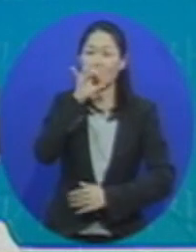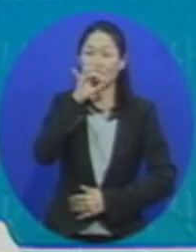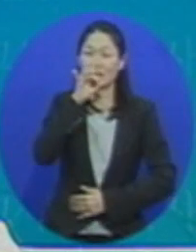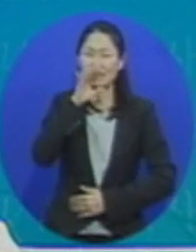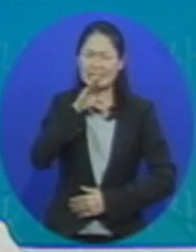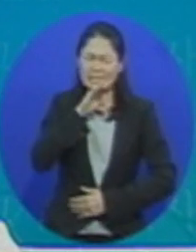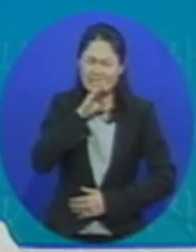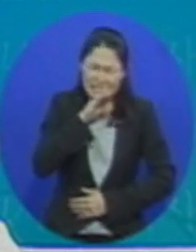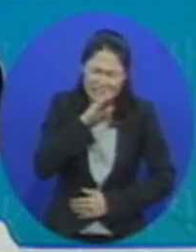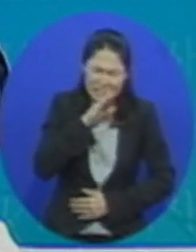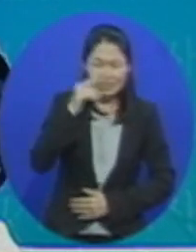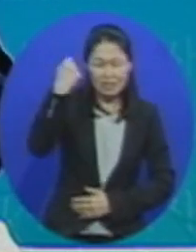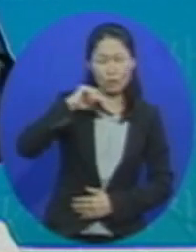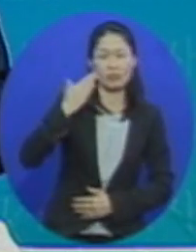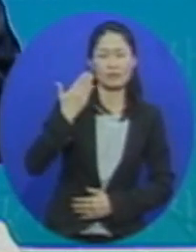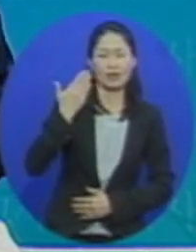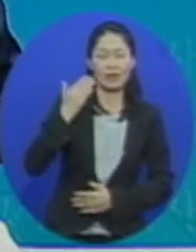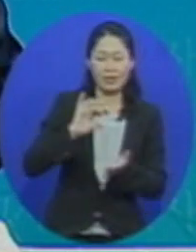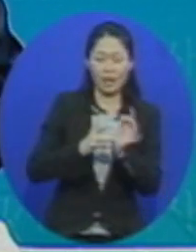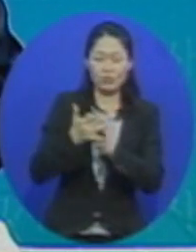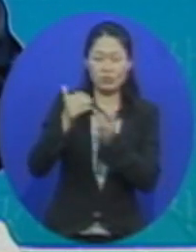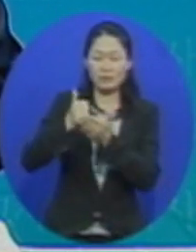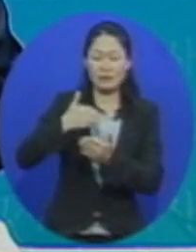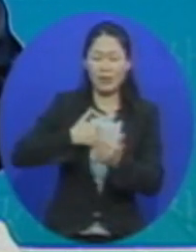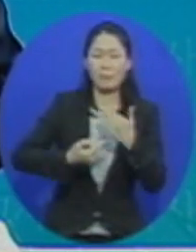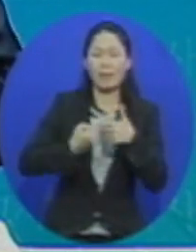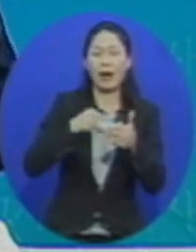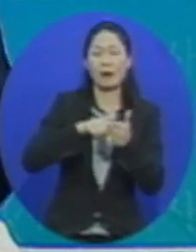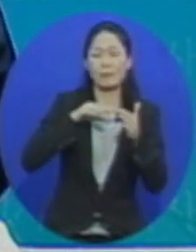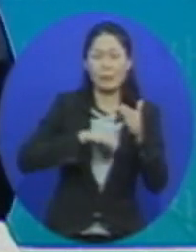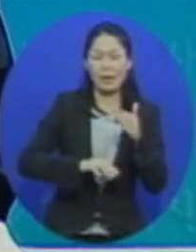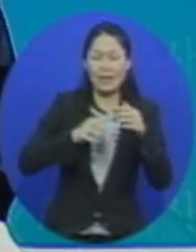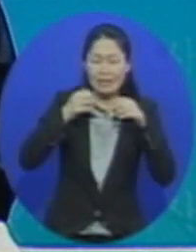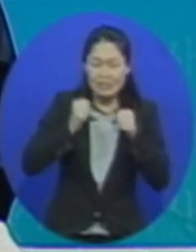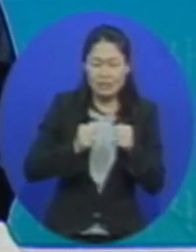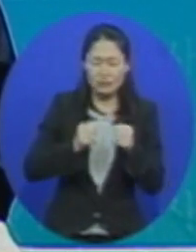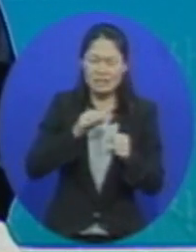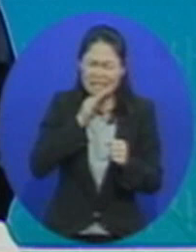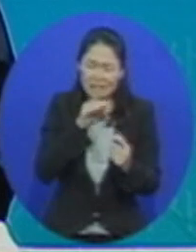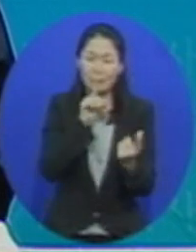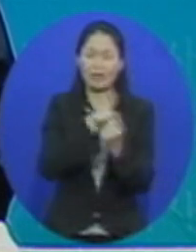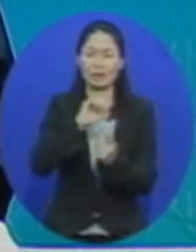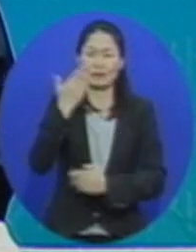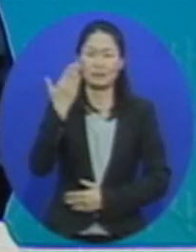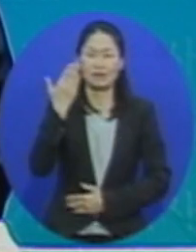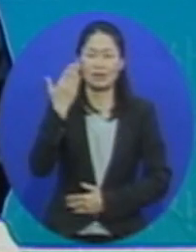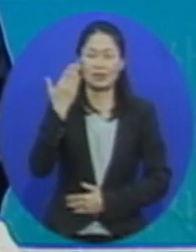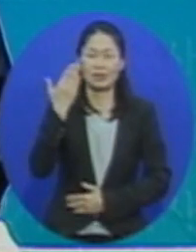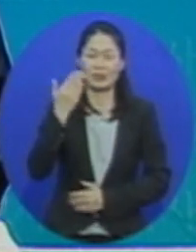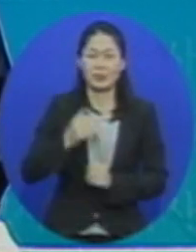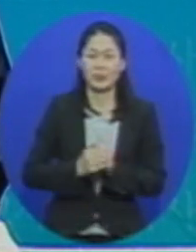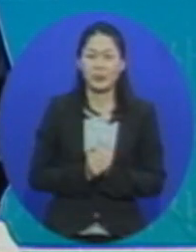실제로 알아야 돼요 예수님이 내 마음의 계신 것을 실제로 만나셔야 되요